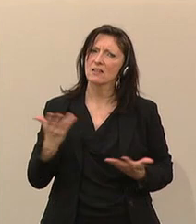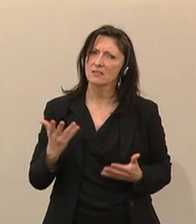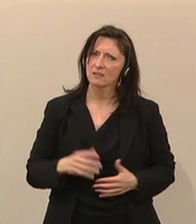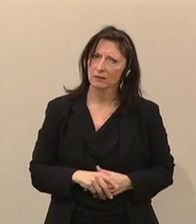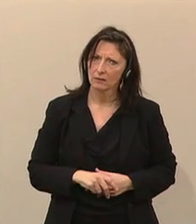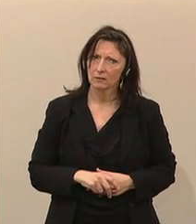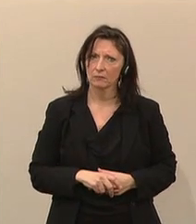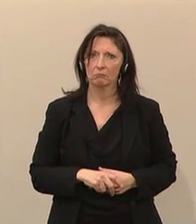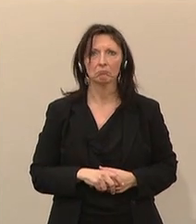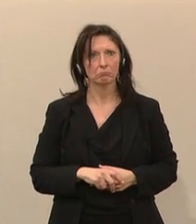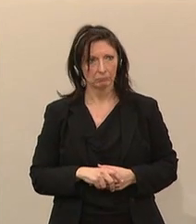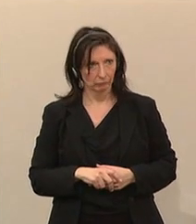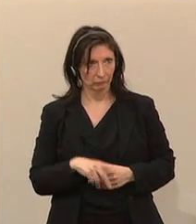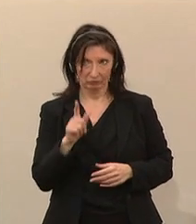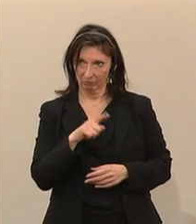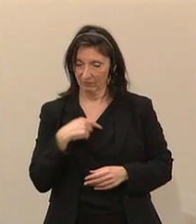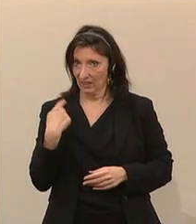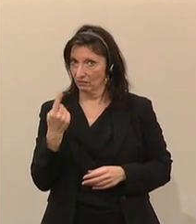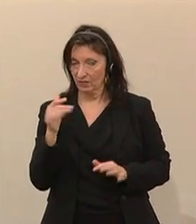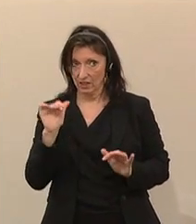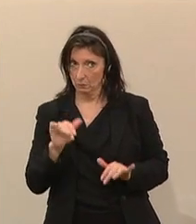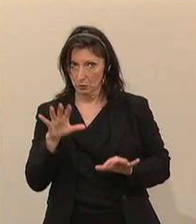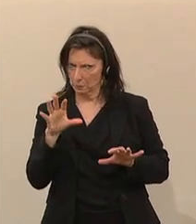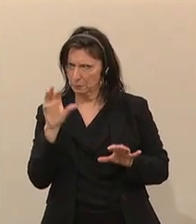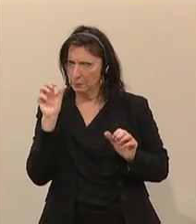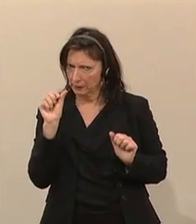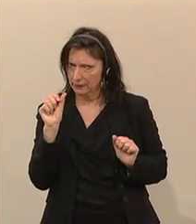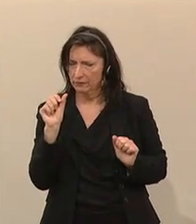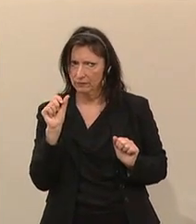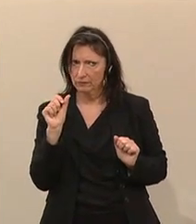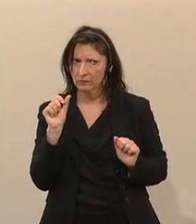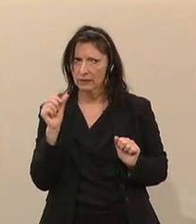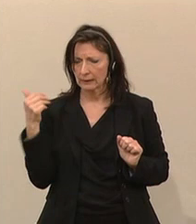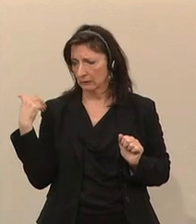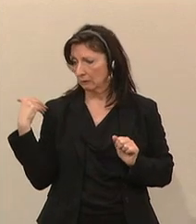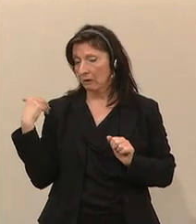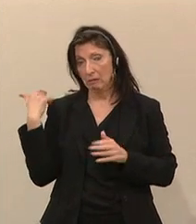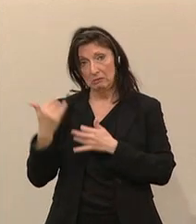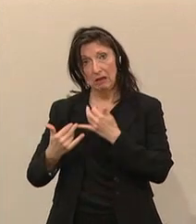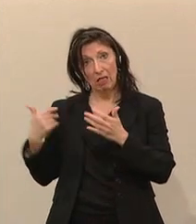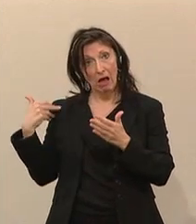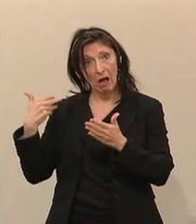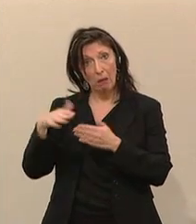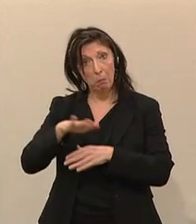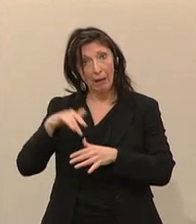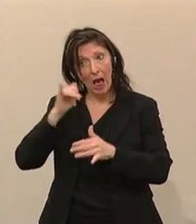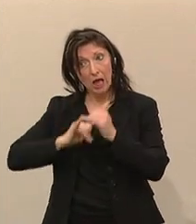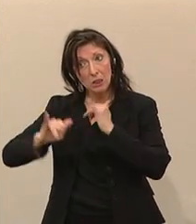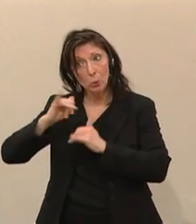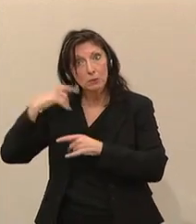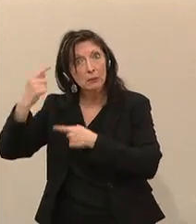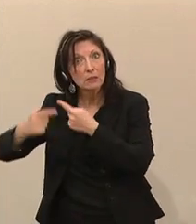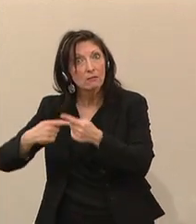wir anerkennen müssen und schauen müssen, wie sich die Tourismuswirtschaft in den letzten Jahren entwickelt hat. Und da steht ja